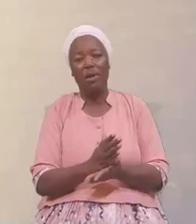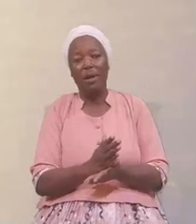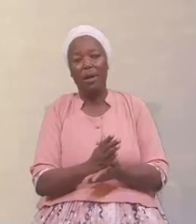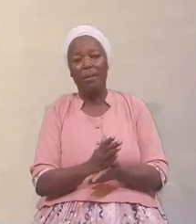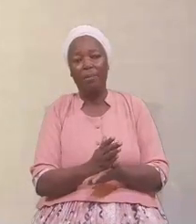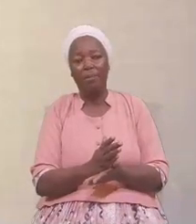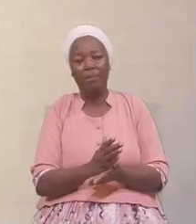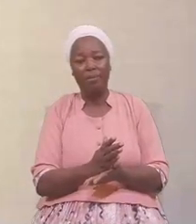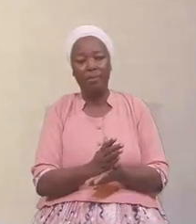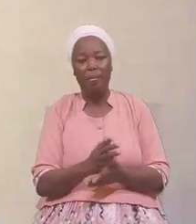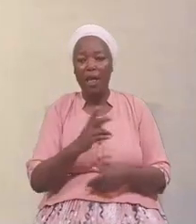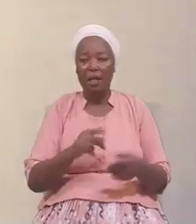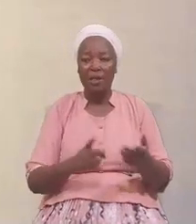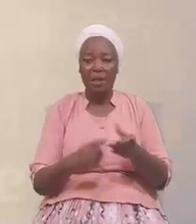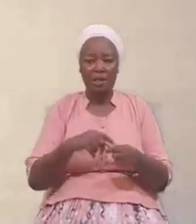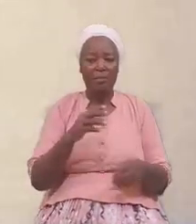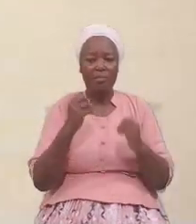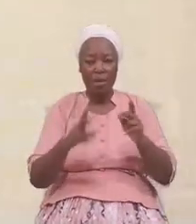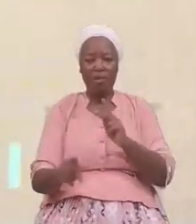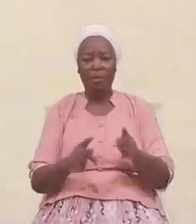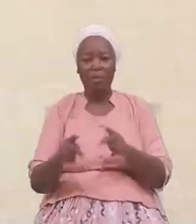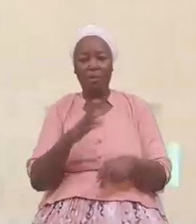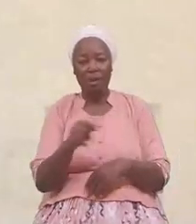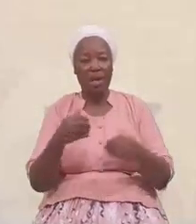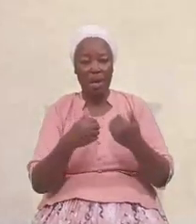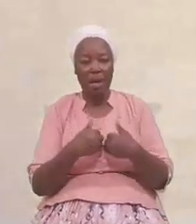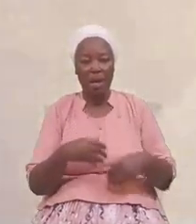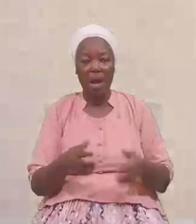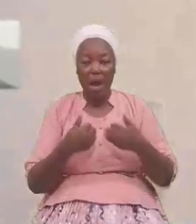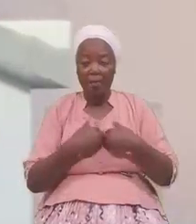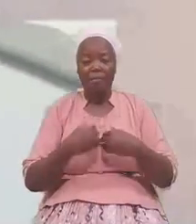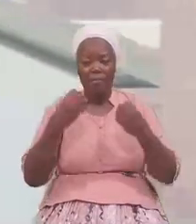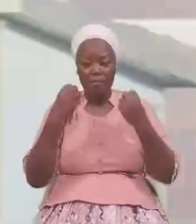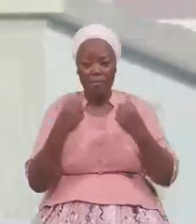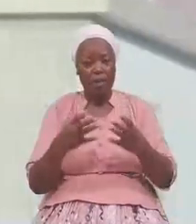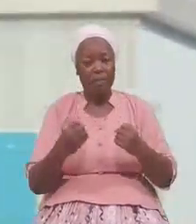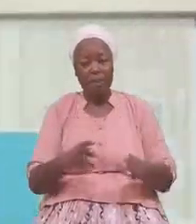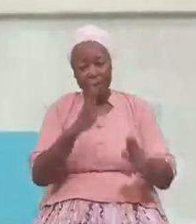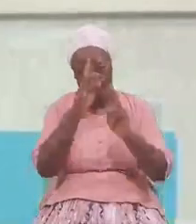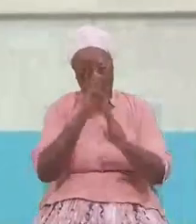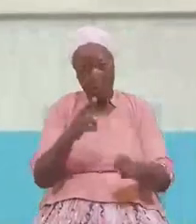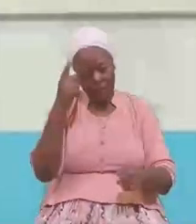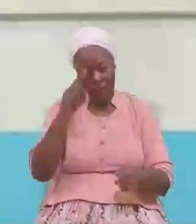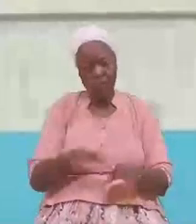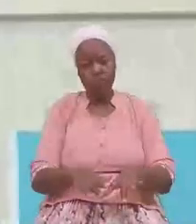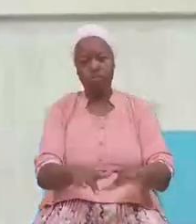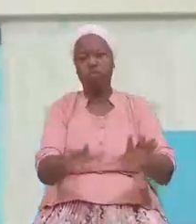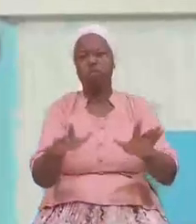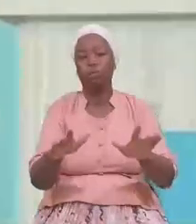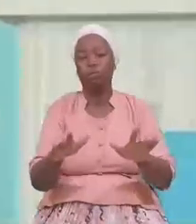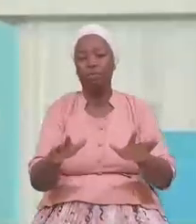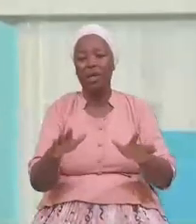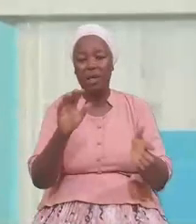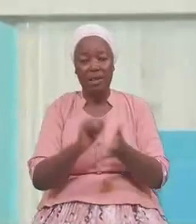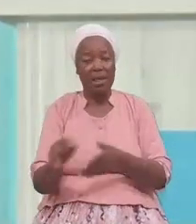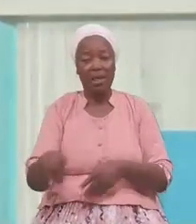Et il y a plusieurs qui ont tellement de respect pour la foule, pour plus qu'ils l'ont